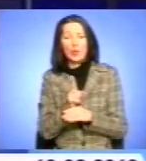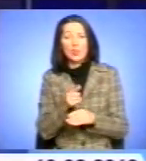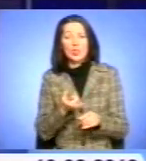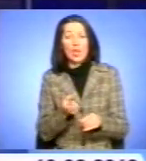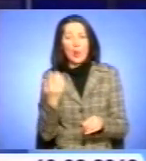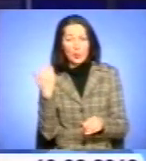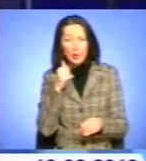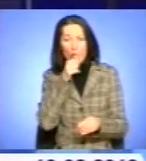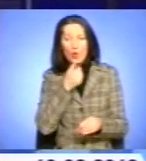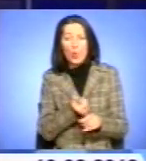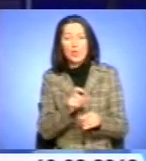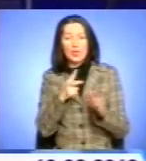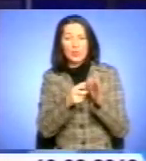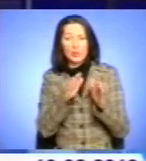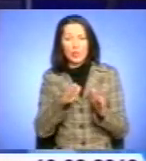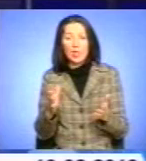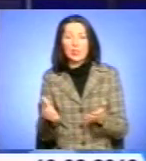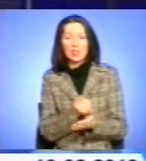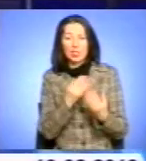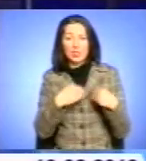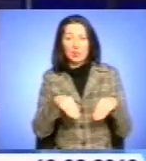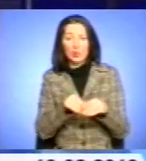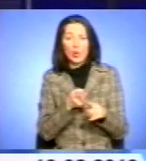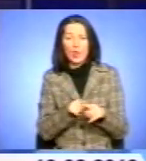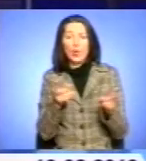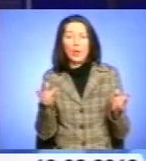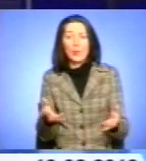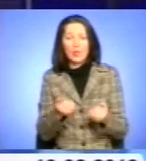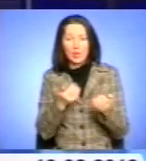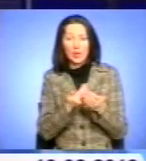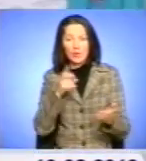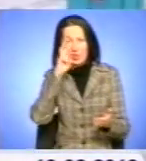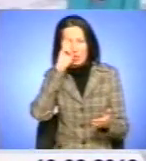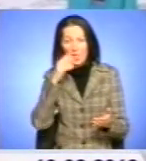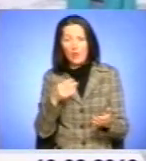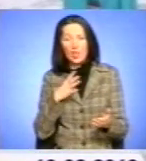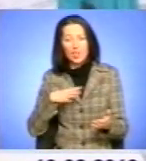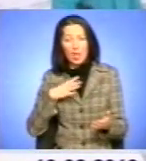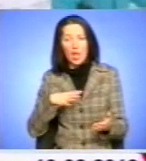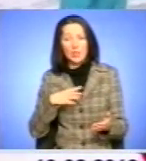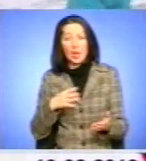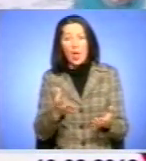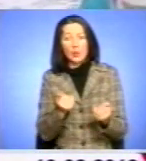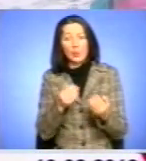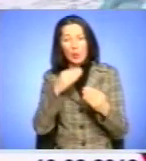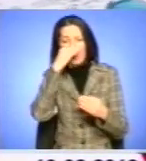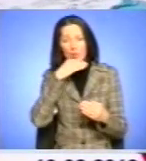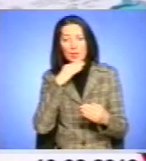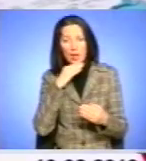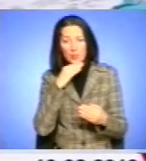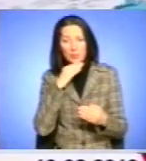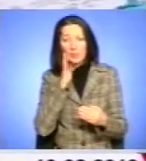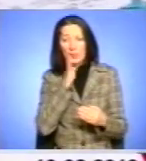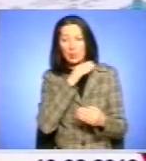сім'ю. Якої підтримки від держави чекати прийомним батькам – дивимось далі. Тернополянка Лілія Проц – чемпіонка світу